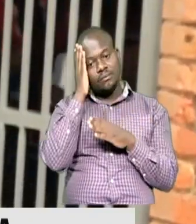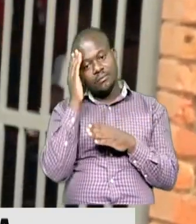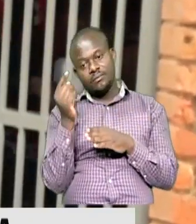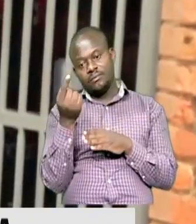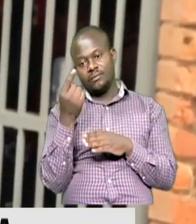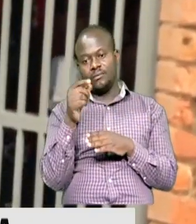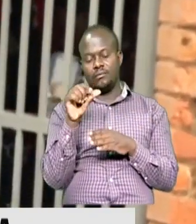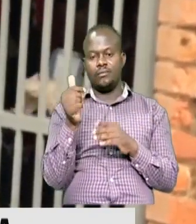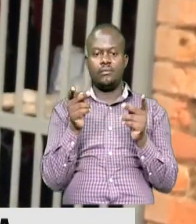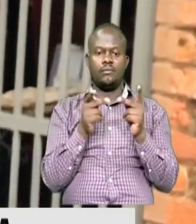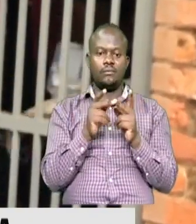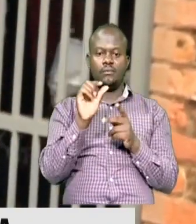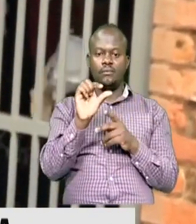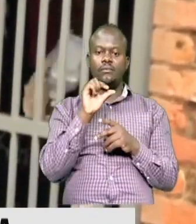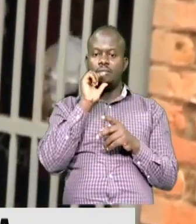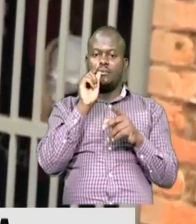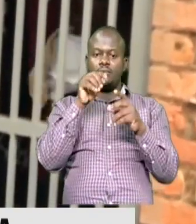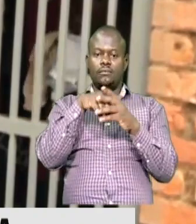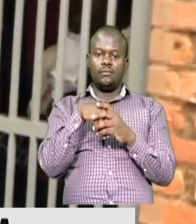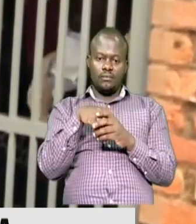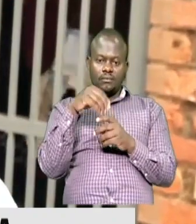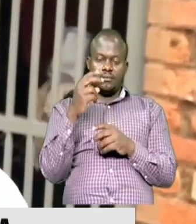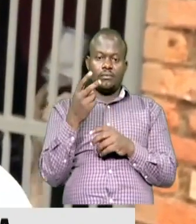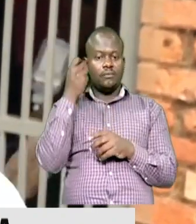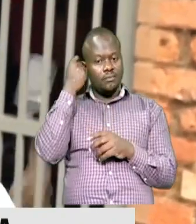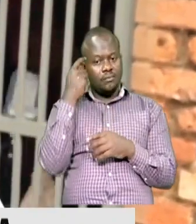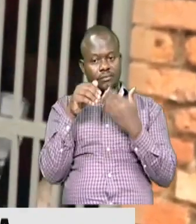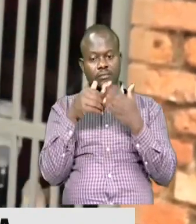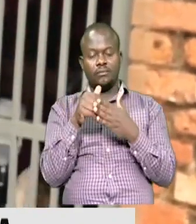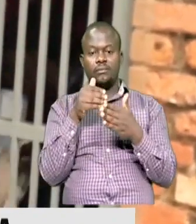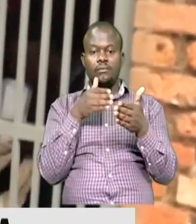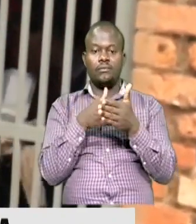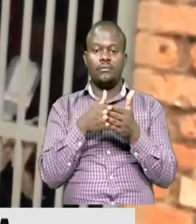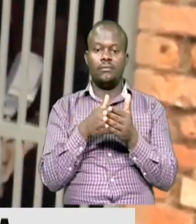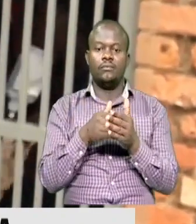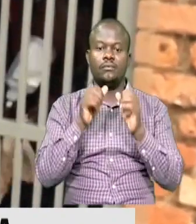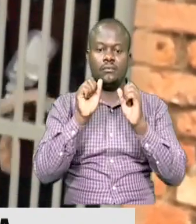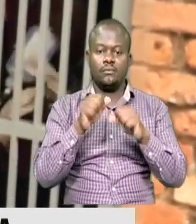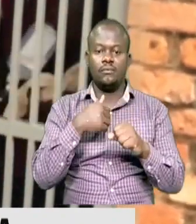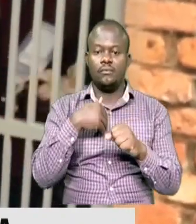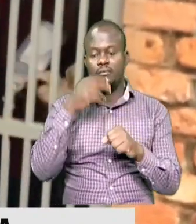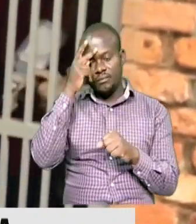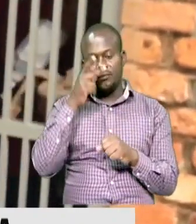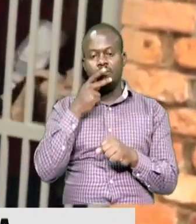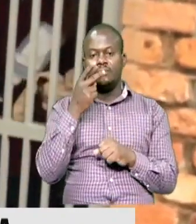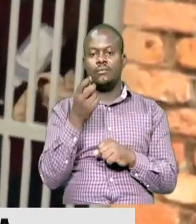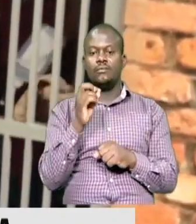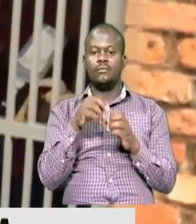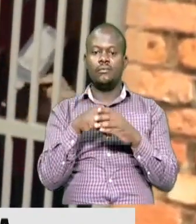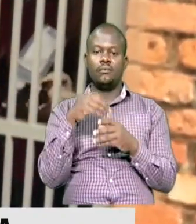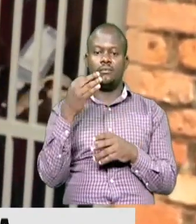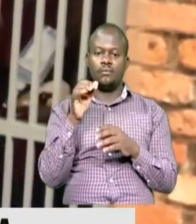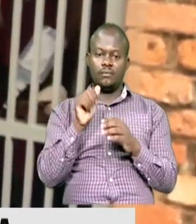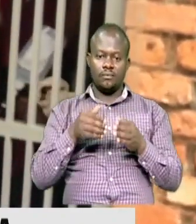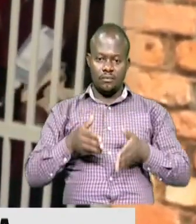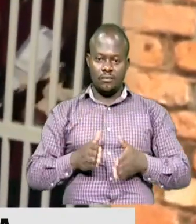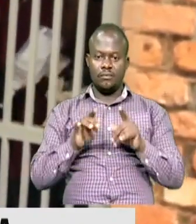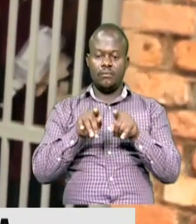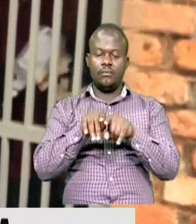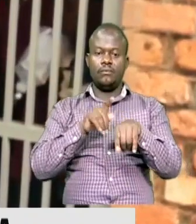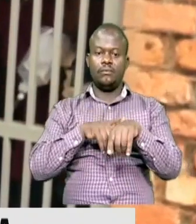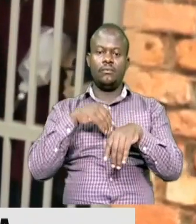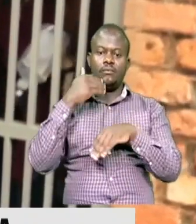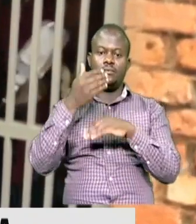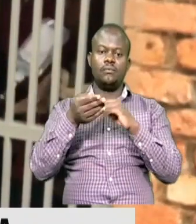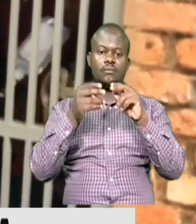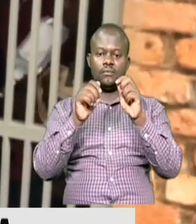ahandi ni hatoya ntabwo hajyamo ibitanda bibiri. Icyo gihe rero bigahita bimbogamizi ko ushobora guhita ugira nk'ababyeyi babiri cyangwa batatu bashobora kubyarira rimwe, bigahita bikubera